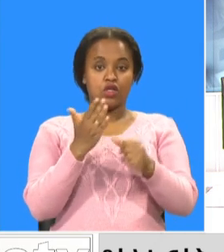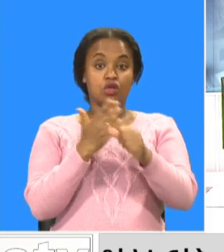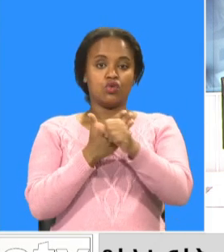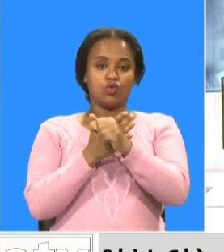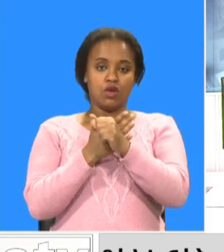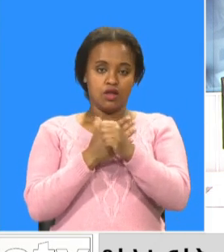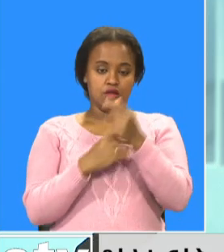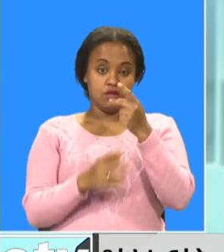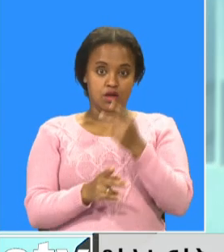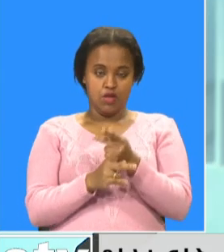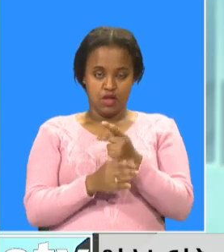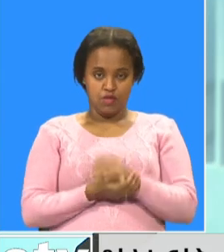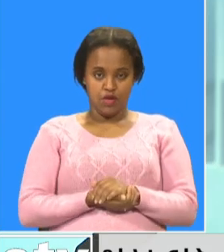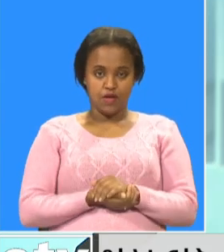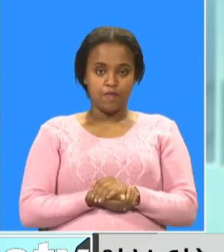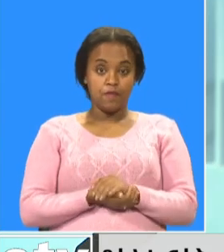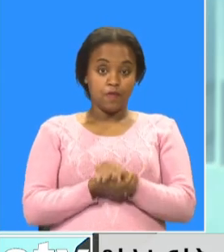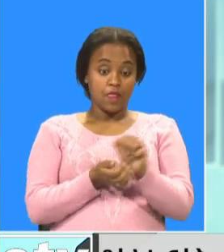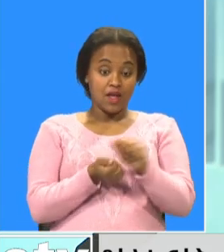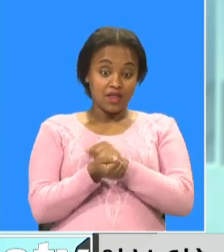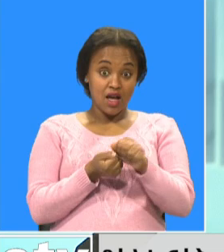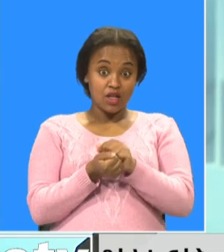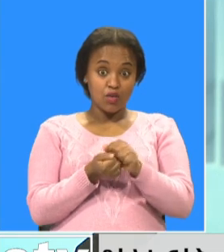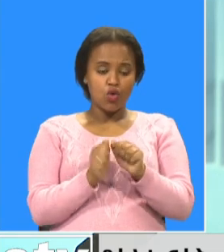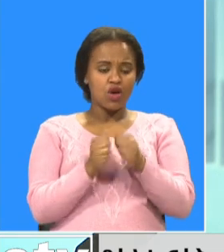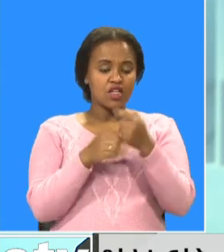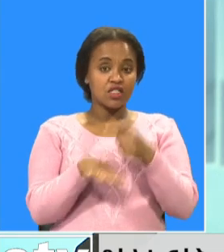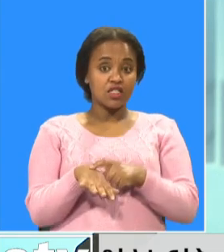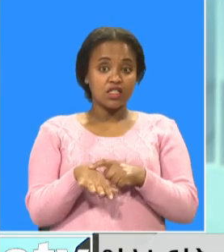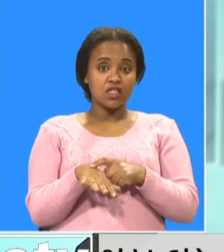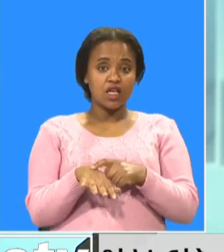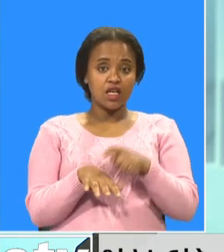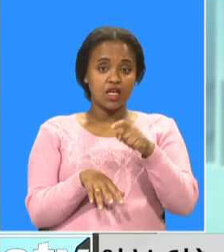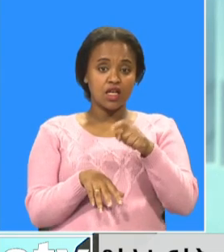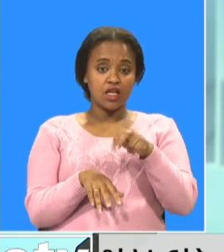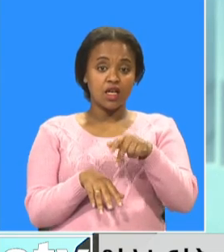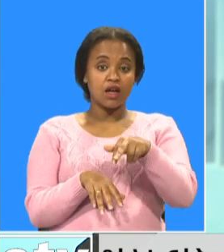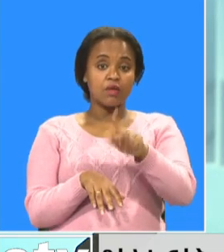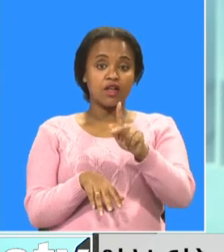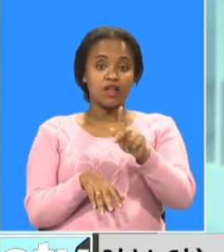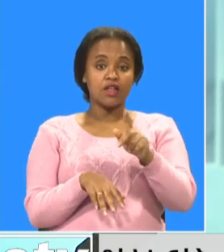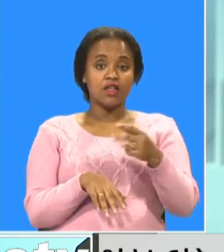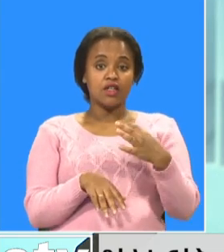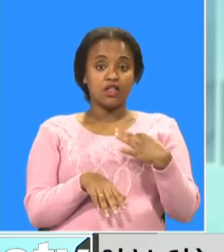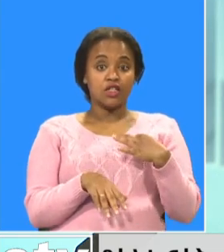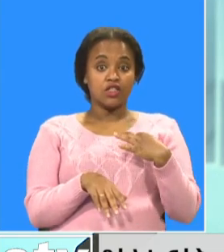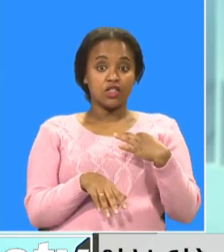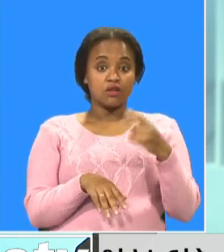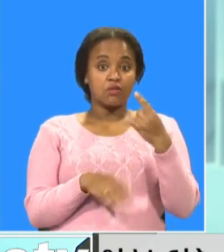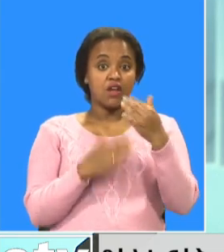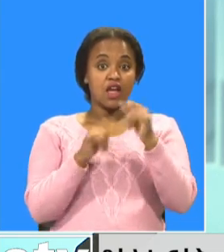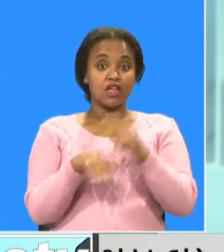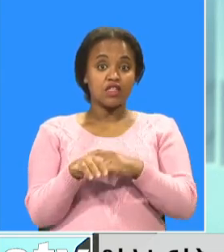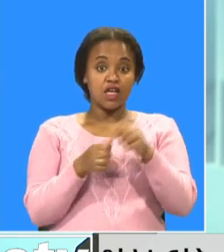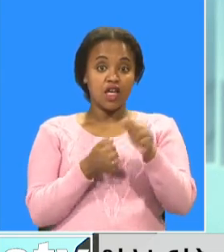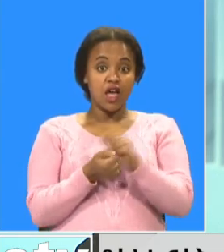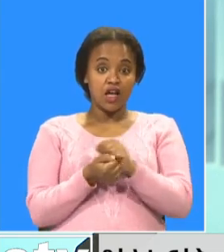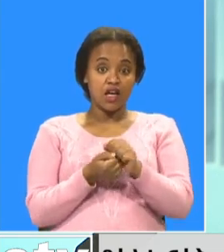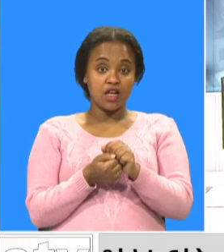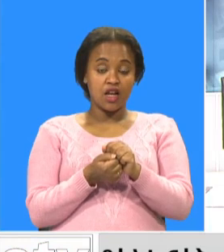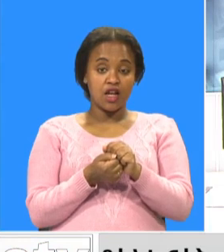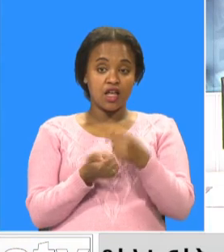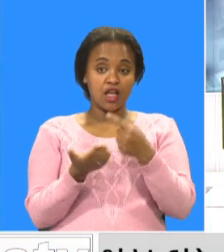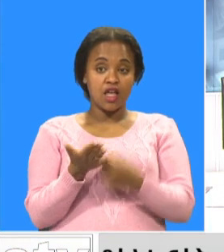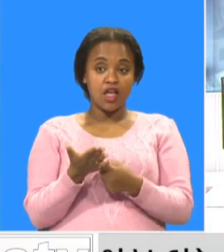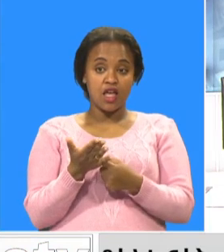እና ታጥቦ ለስንት ጊዜ ምናልባት እግረ መንገድ የጨርቅ በምን ያህል ጊዜ ያገለግላል የሚለው